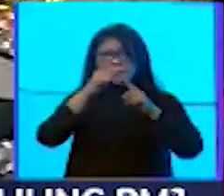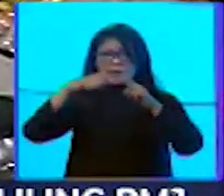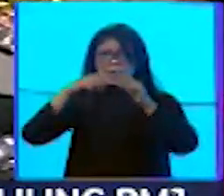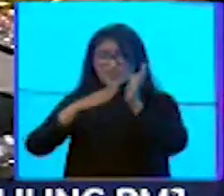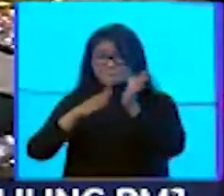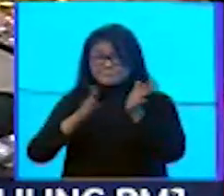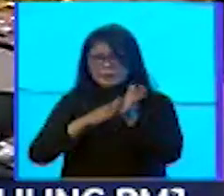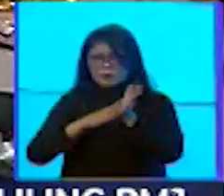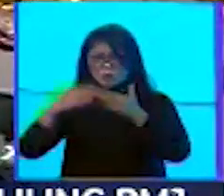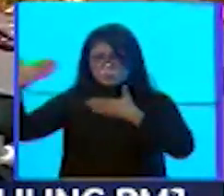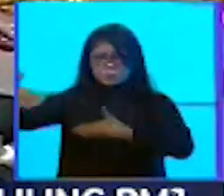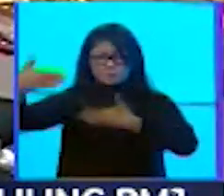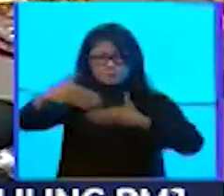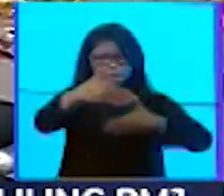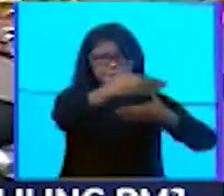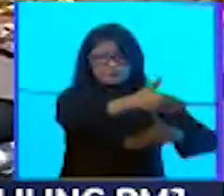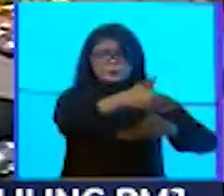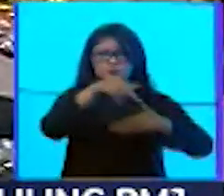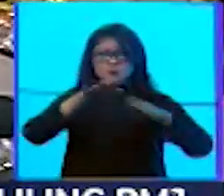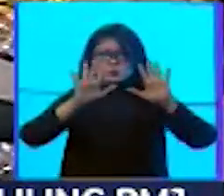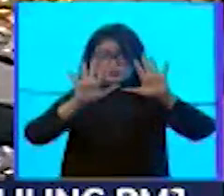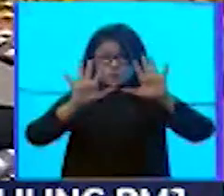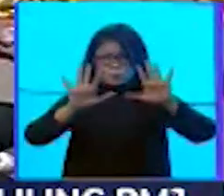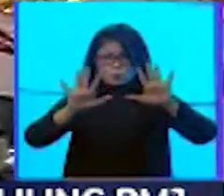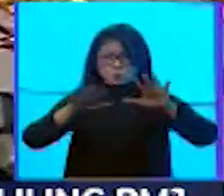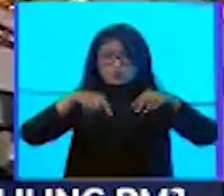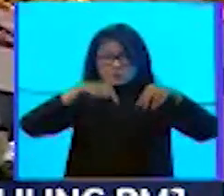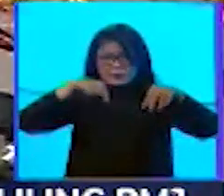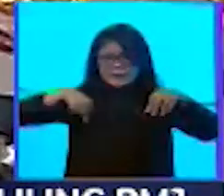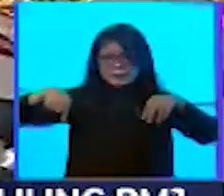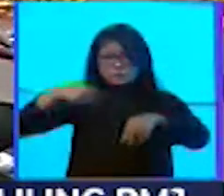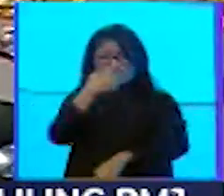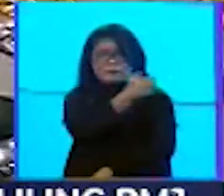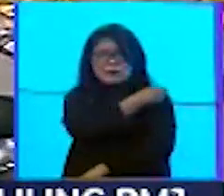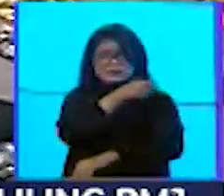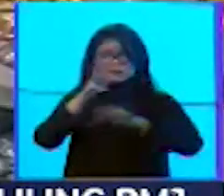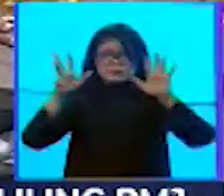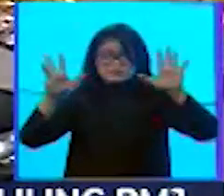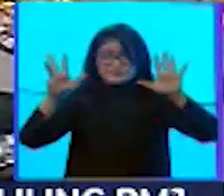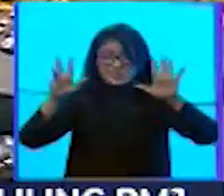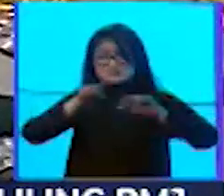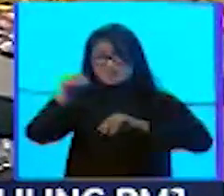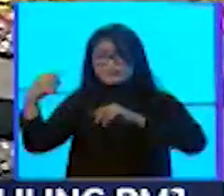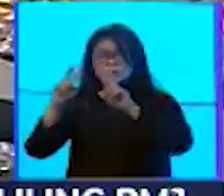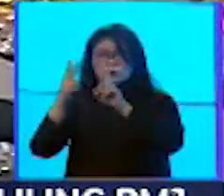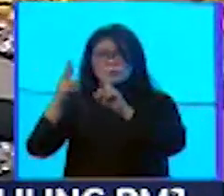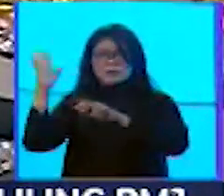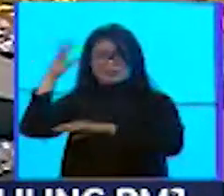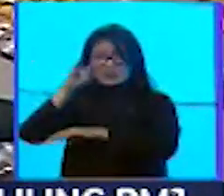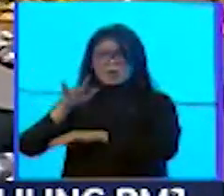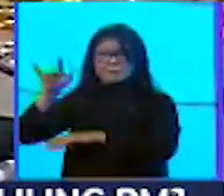yang diadakan di 10 titik, kita akan mobile dari jam 9 malam sampai jam 12 malam. Boleh untuk